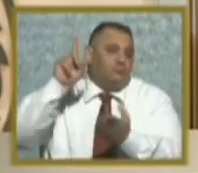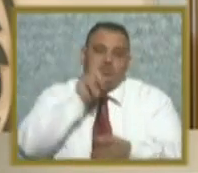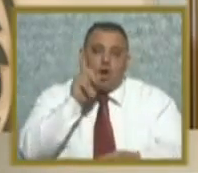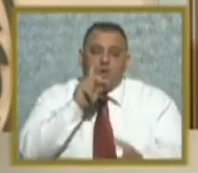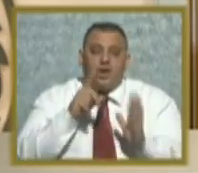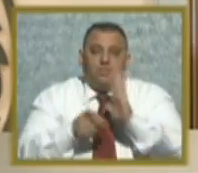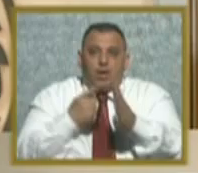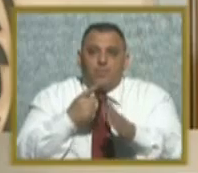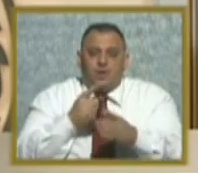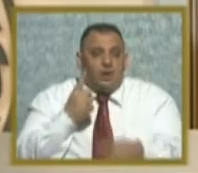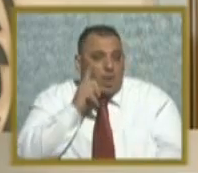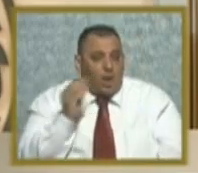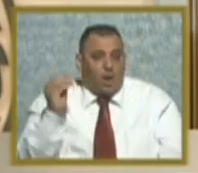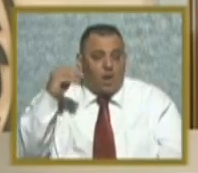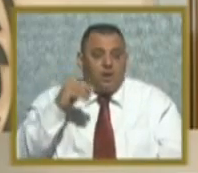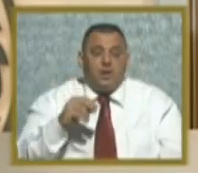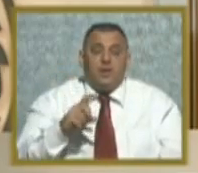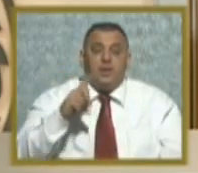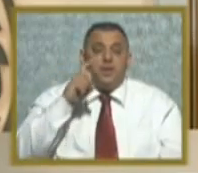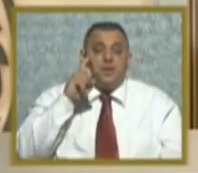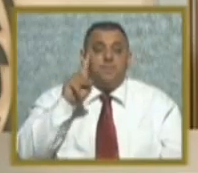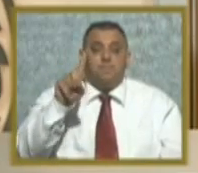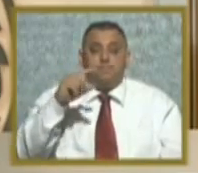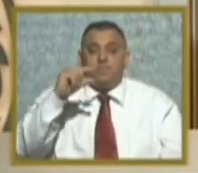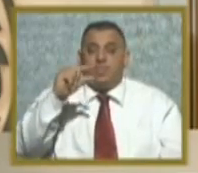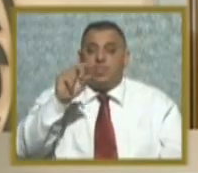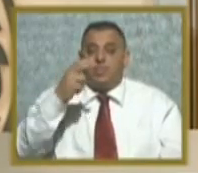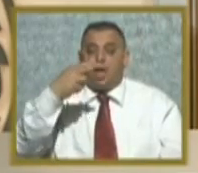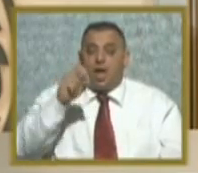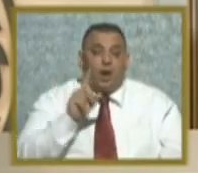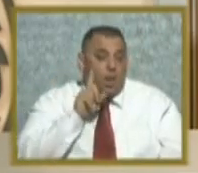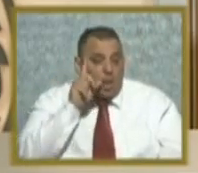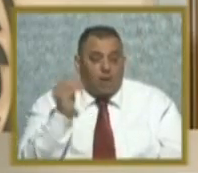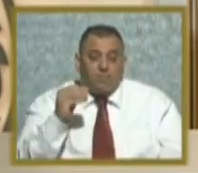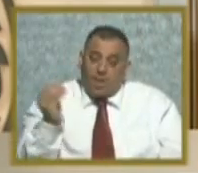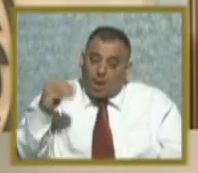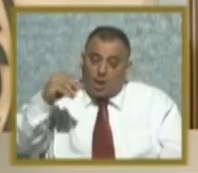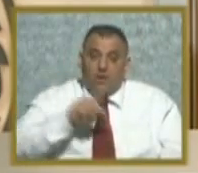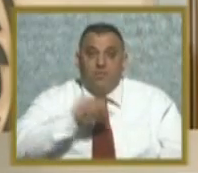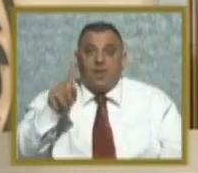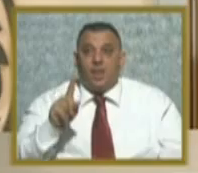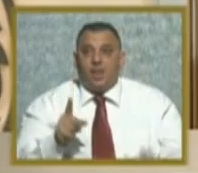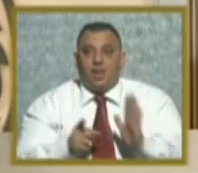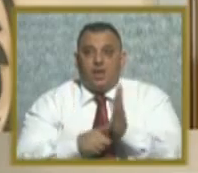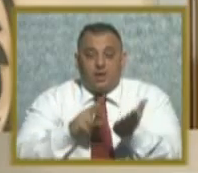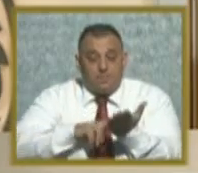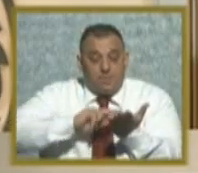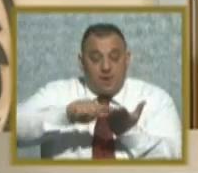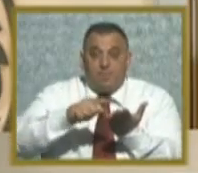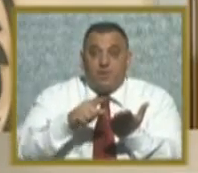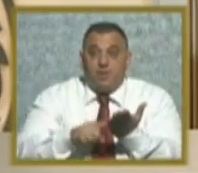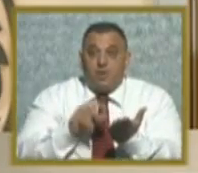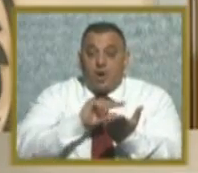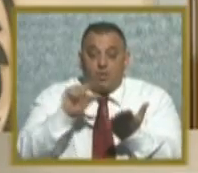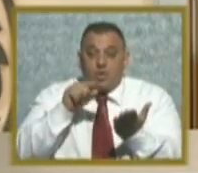هؤلاء هم أهل البدع، هؤلاء هم أهل الفساد، هؤلاء هم أهل الشر. حتى لو كانت الرسالة فيها